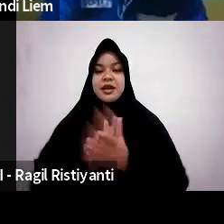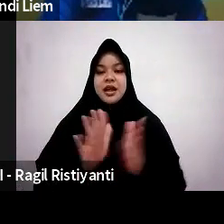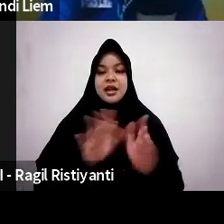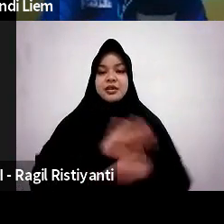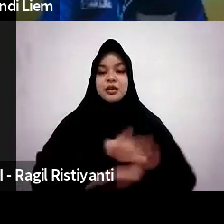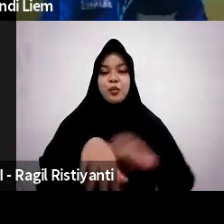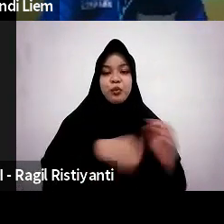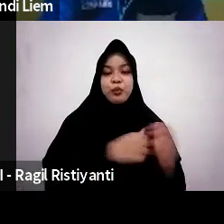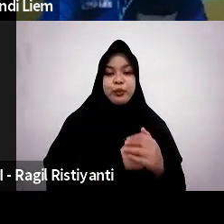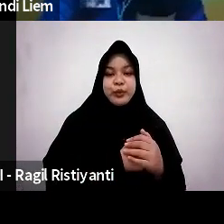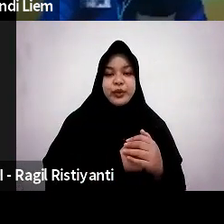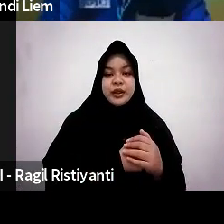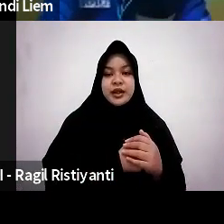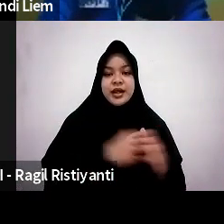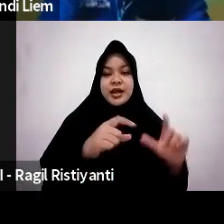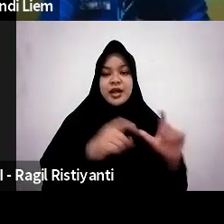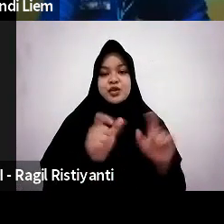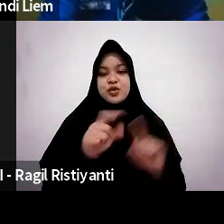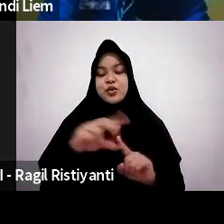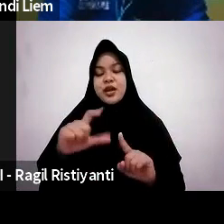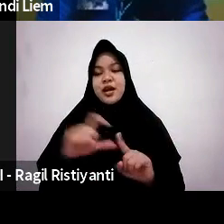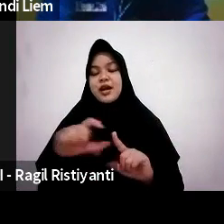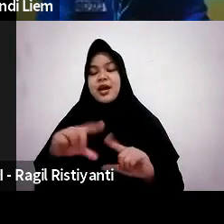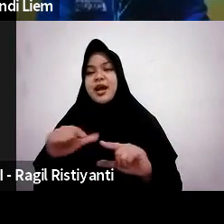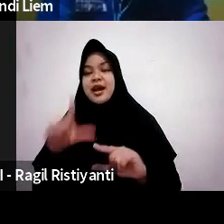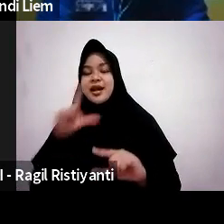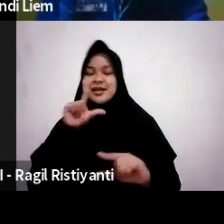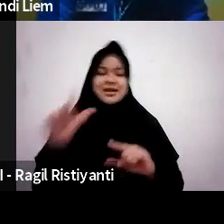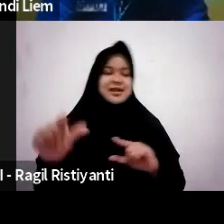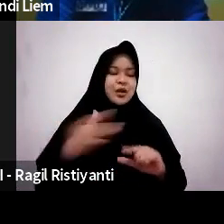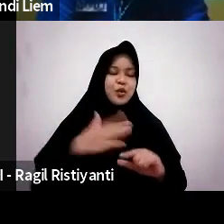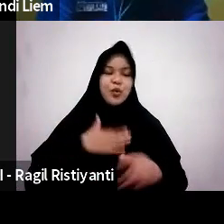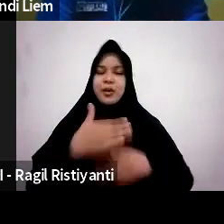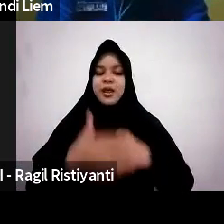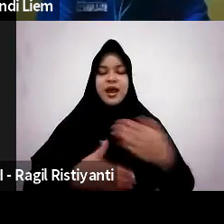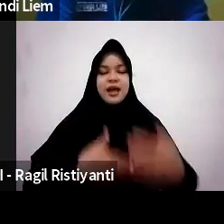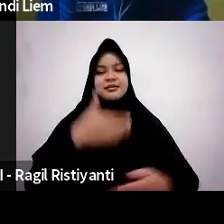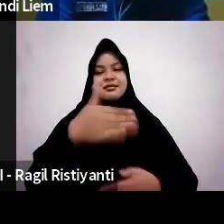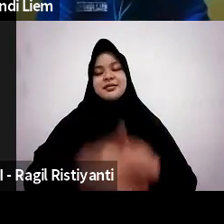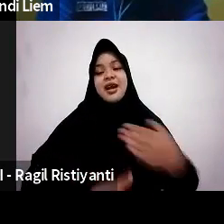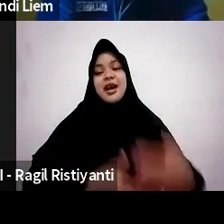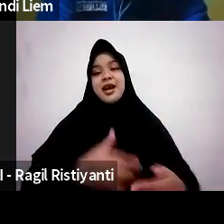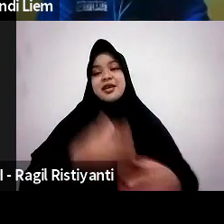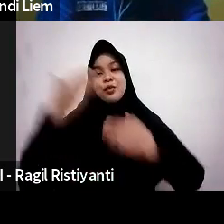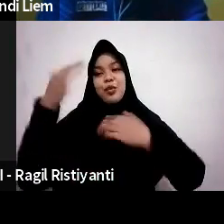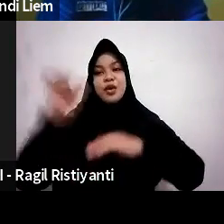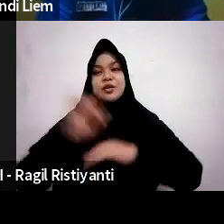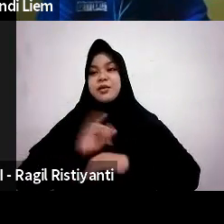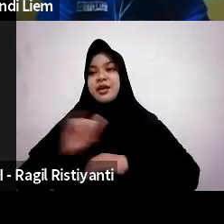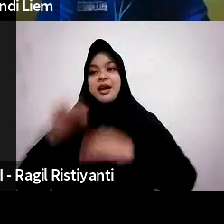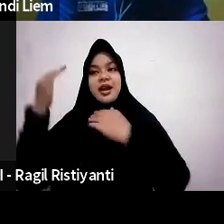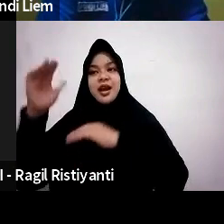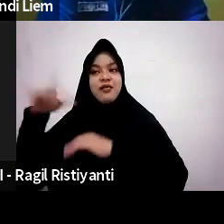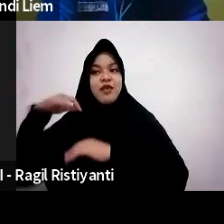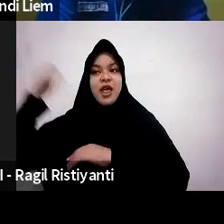cabut steam sutradara film sejauh kumelangkah keren Semoga seperti yang kita harapkan film